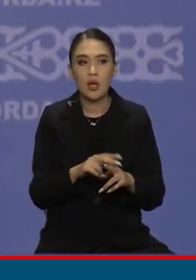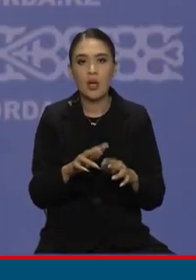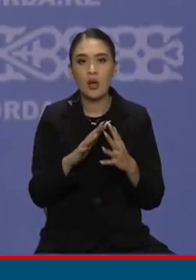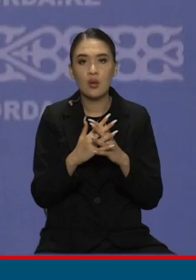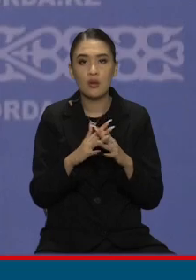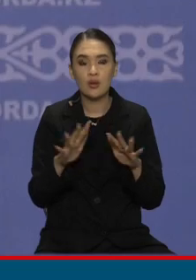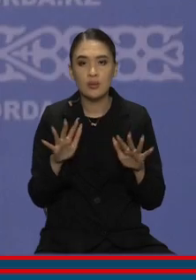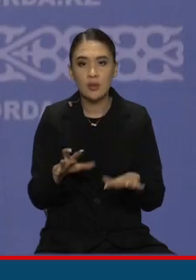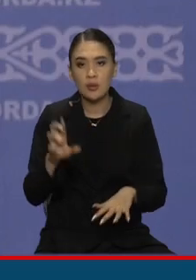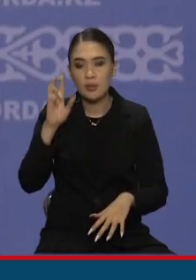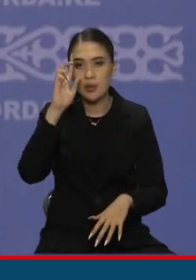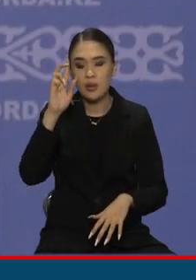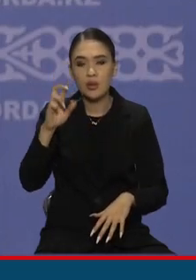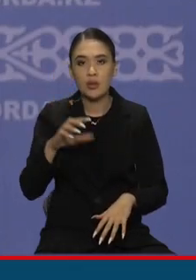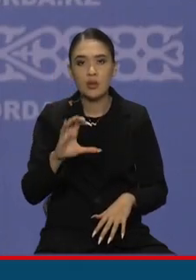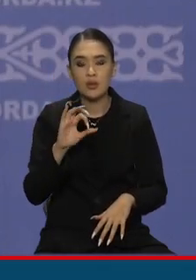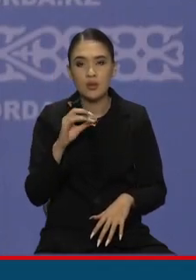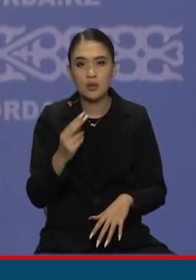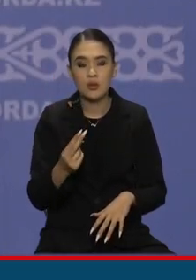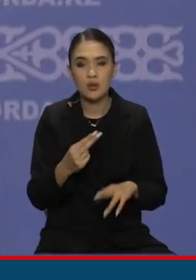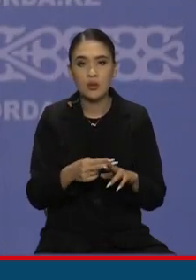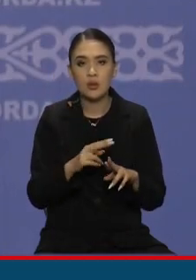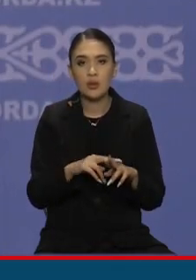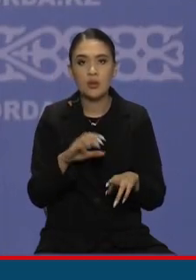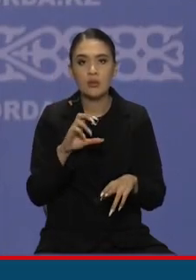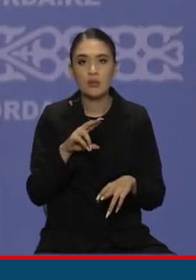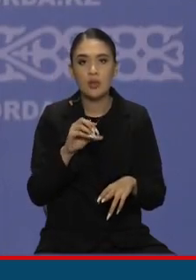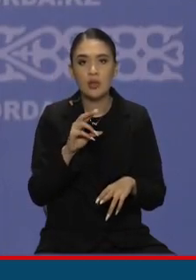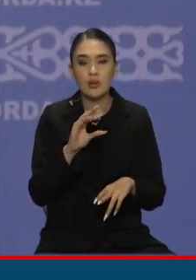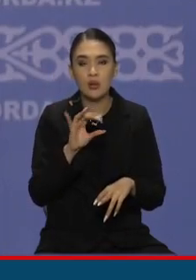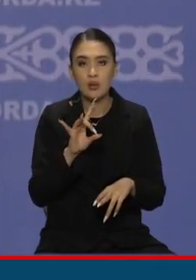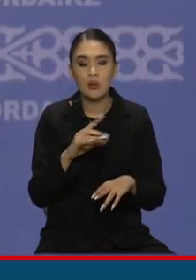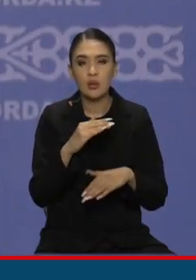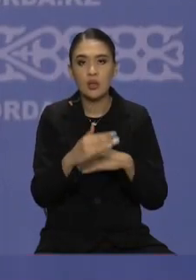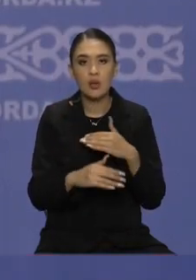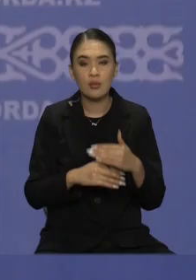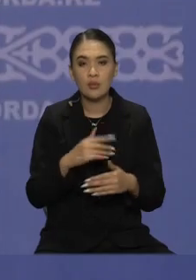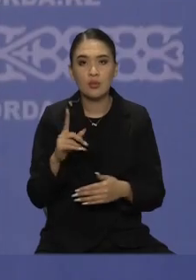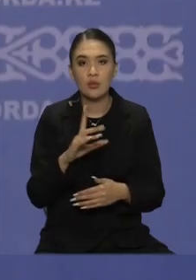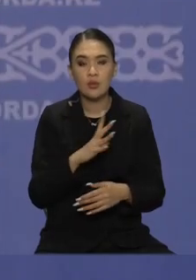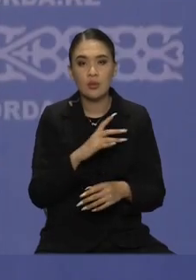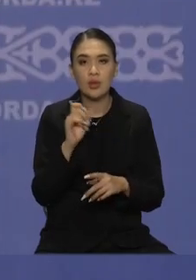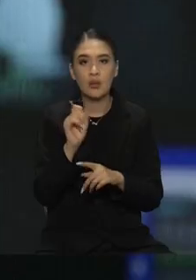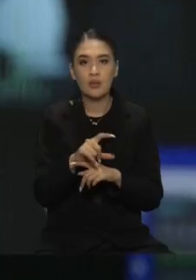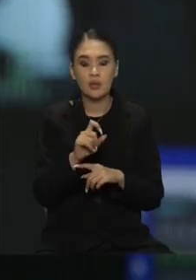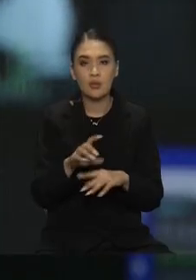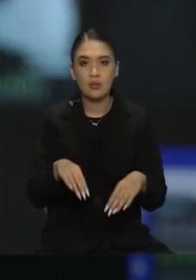мекендерде мемлекеттік және әлеуметтік сервистерді спектрін әрі қарай дамыту үшін тапсырмасын да берді.